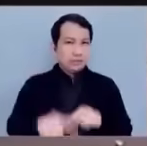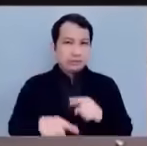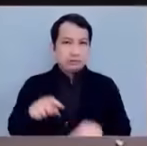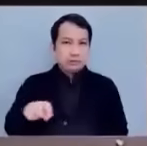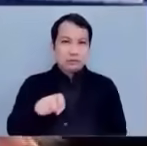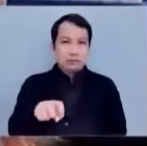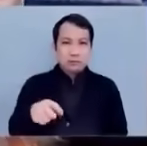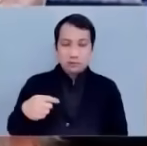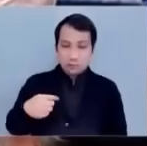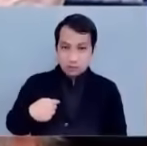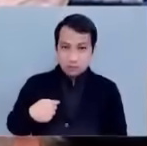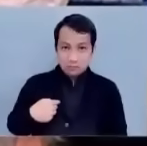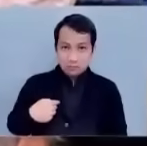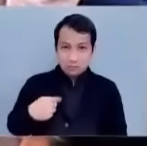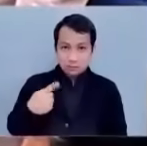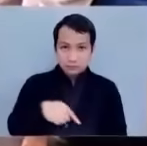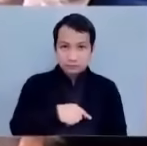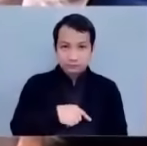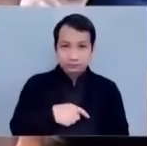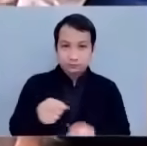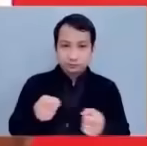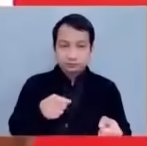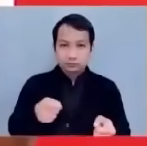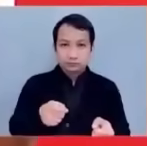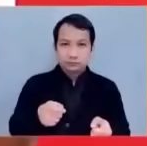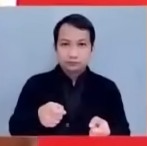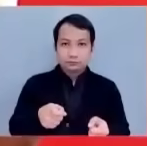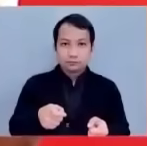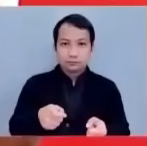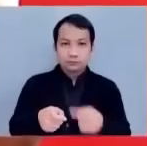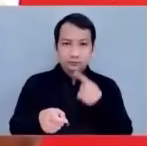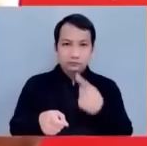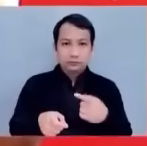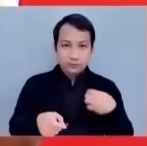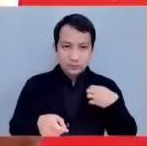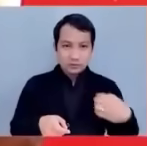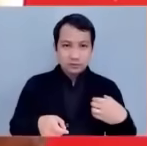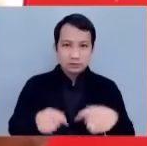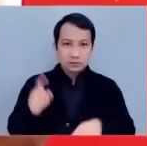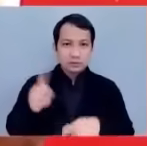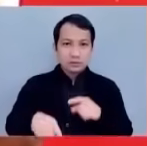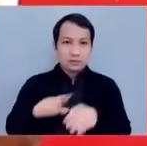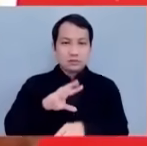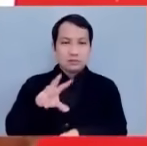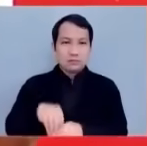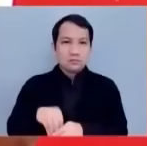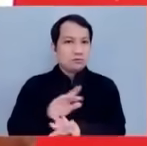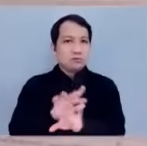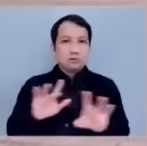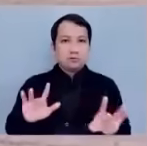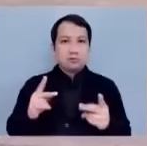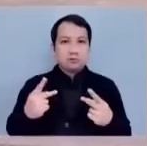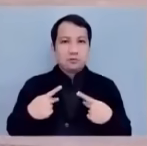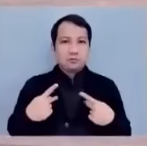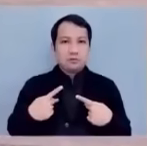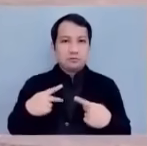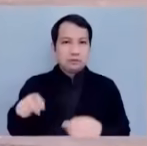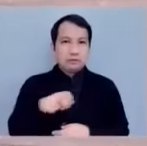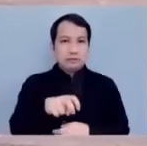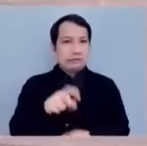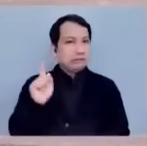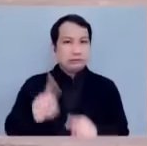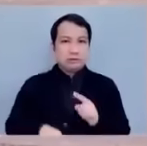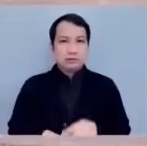siyang kilos. Pagka hindi sumali ang bus namin, ay wala na kami biyahe. Sabi naman ng